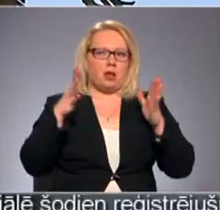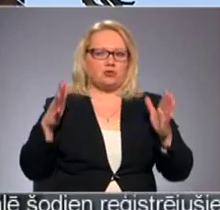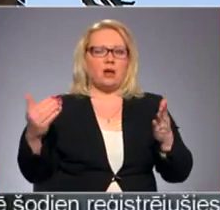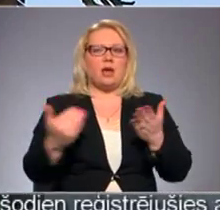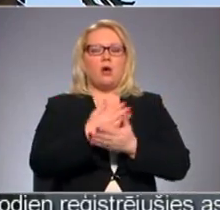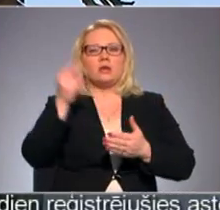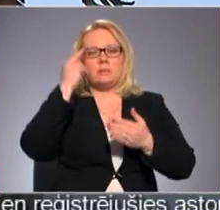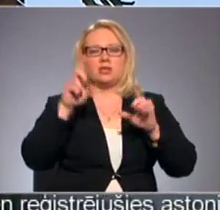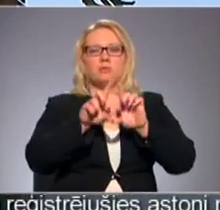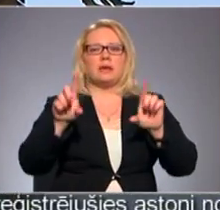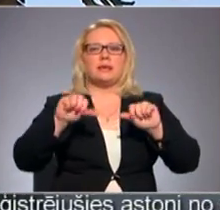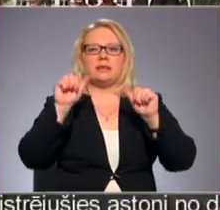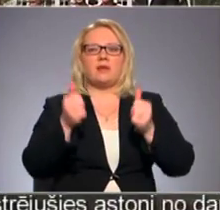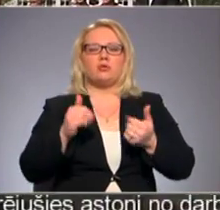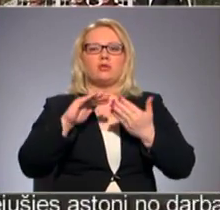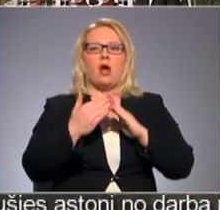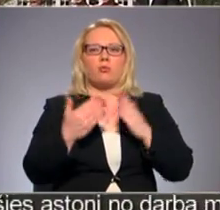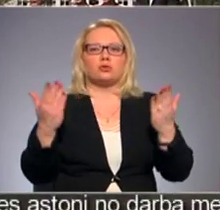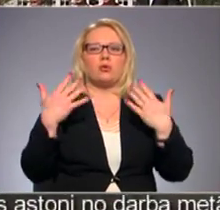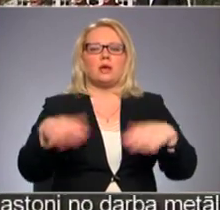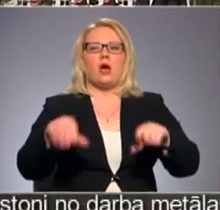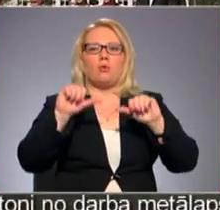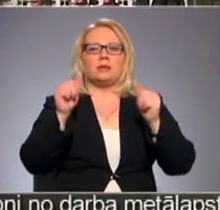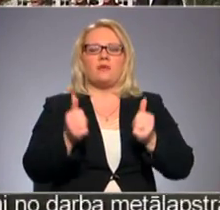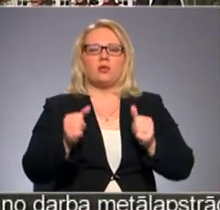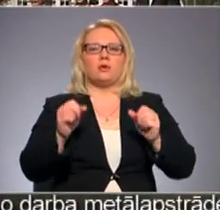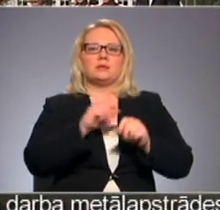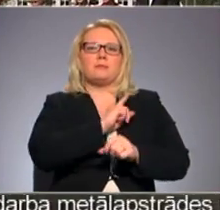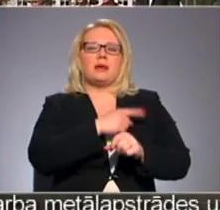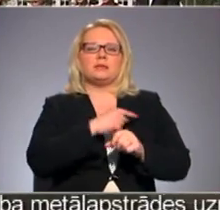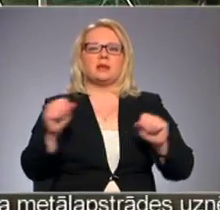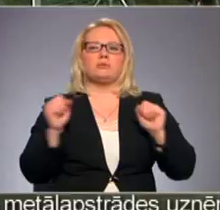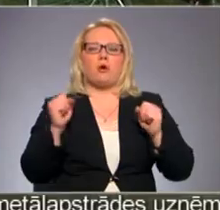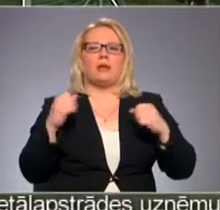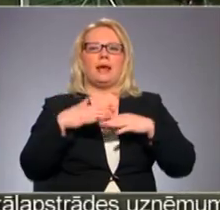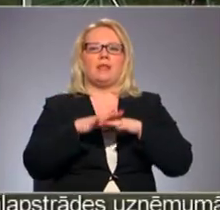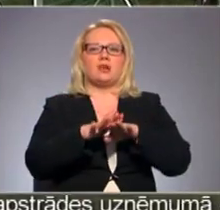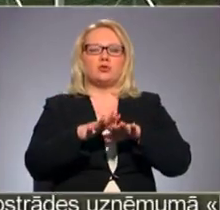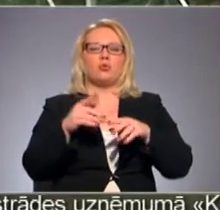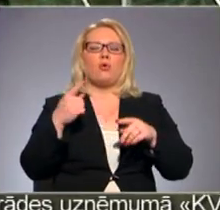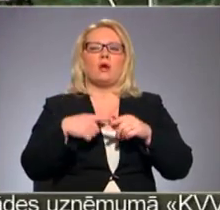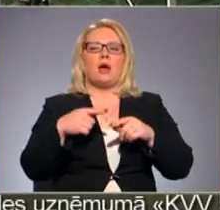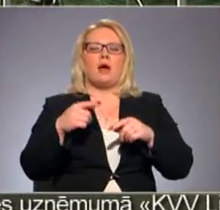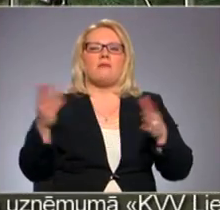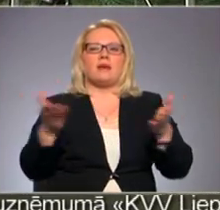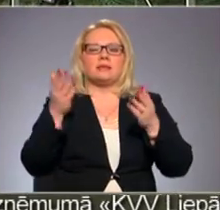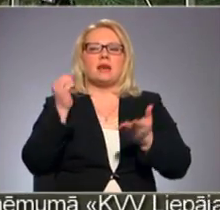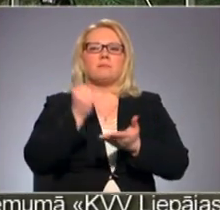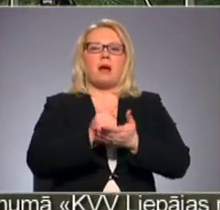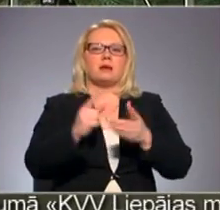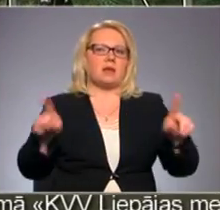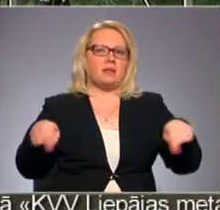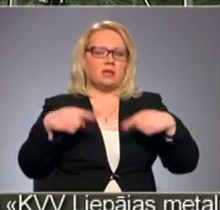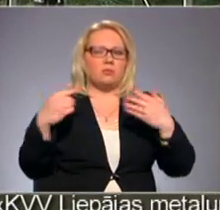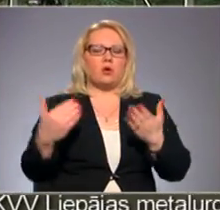mācību iestādes izveidošana laukos, kur jau izveidot spēcīga sporta infrastruktūra, veicinās pagasta attīstību un